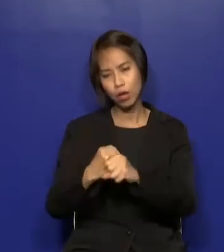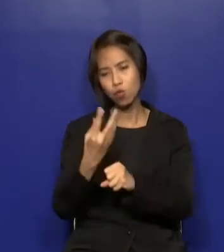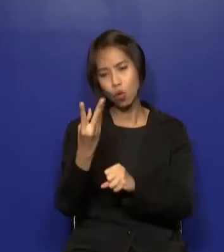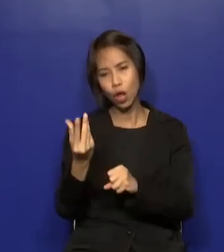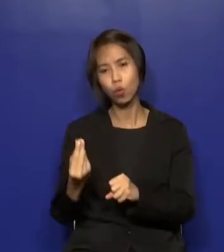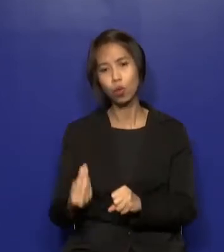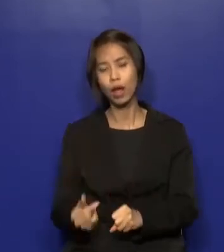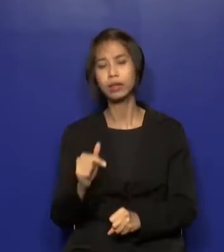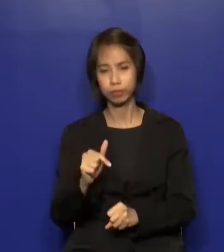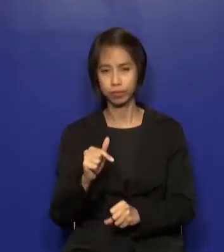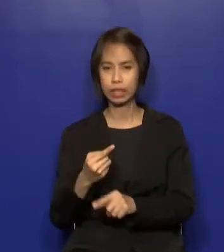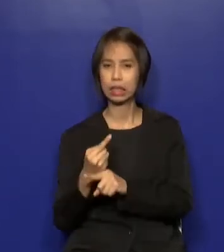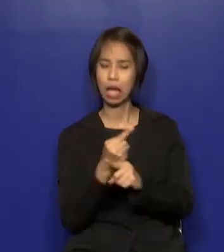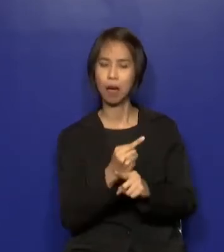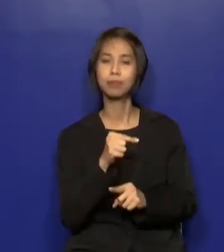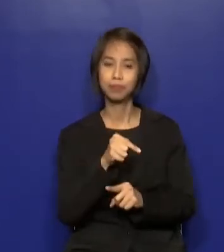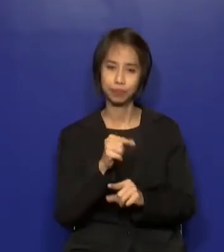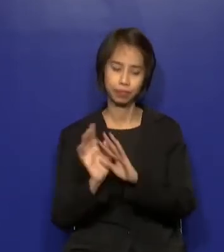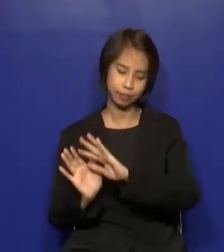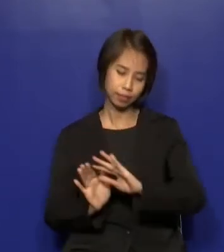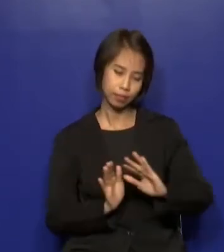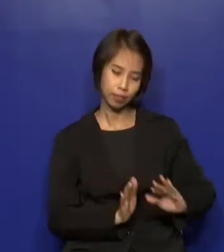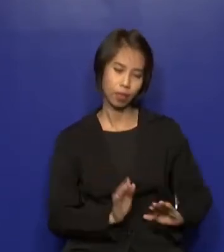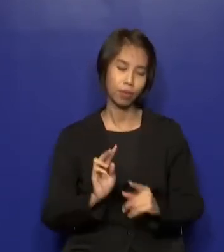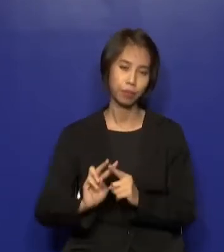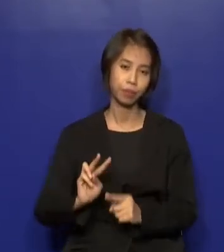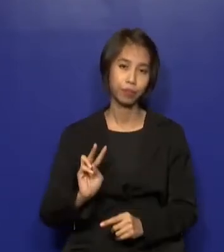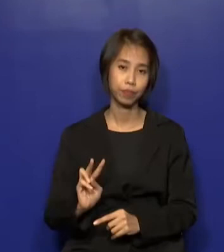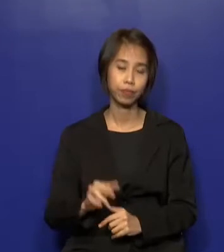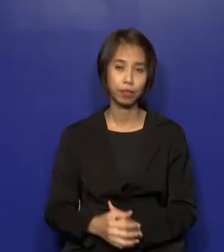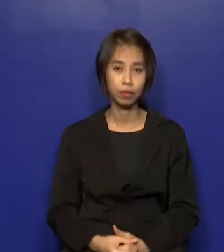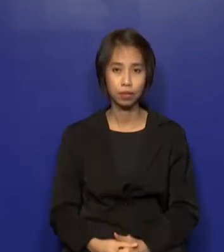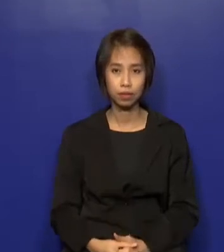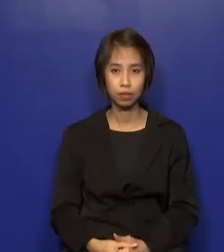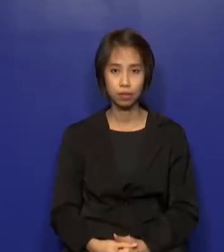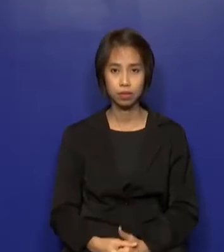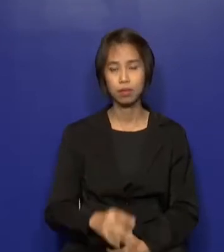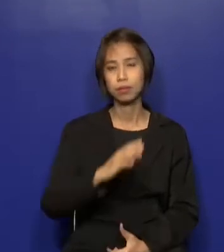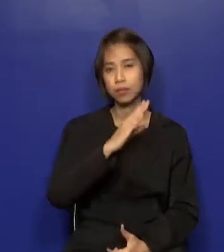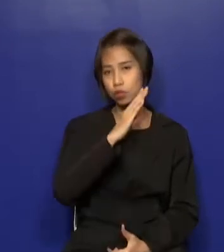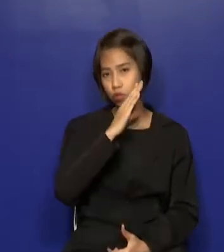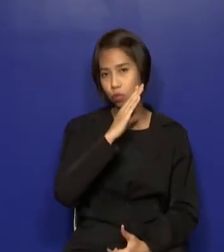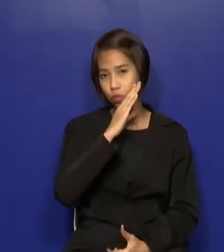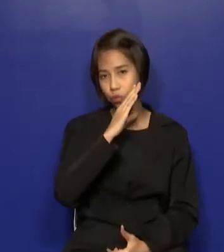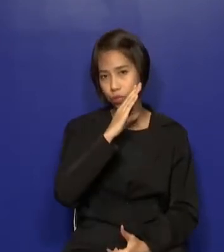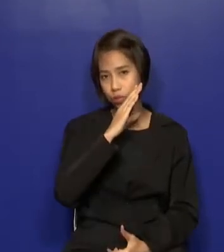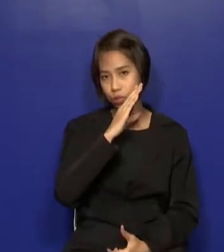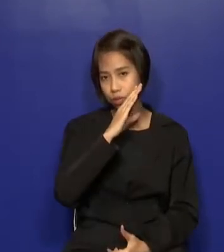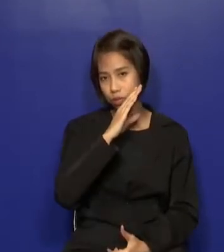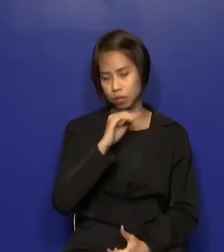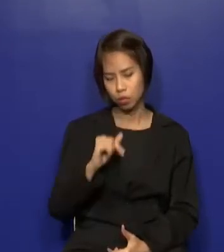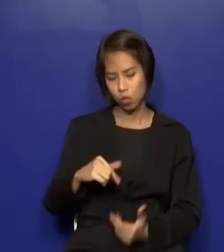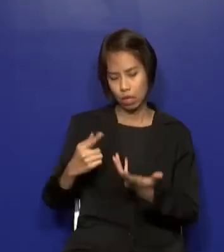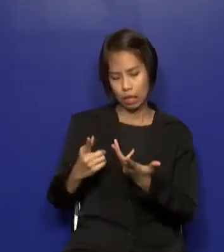ที่หนึ่งนะคะประเด็นต่อไปก็ถ้าสมมติว่ามีการพลาดเกินเล